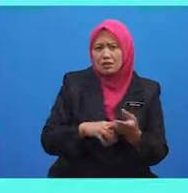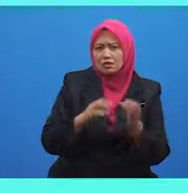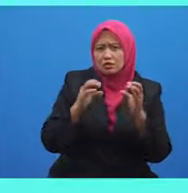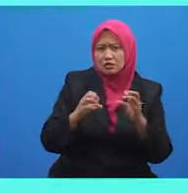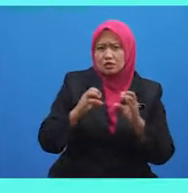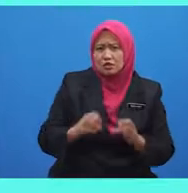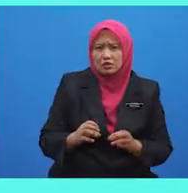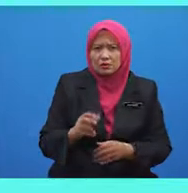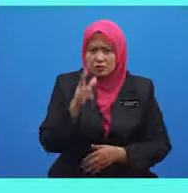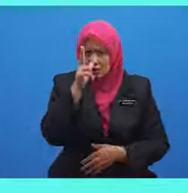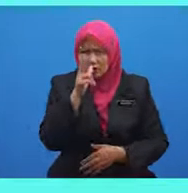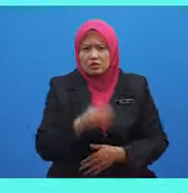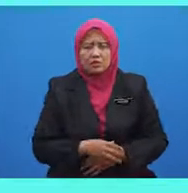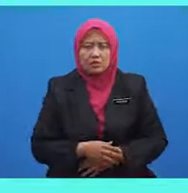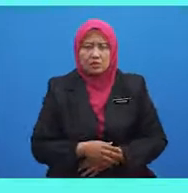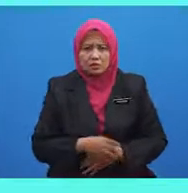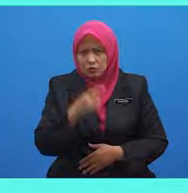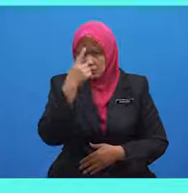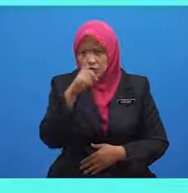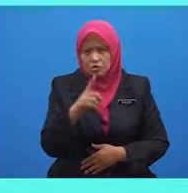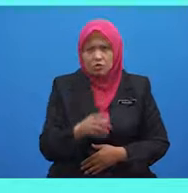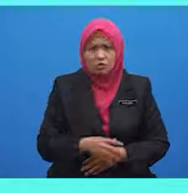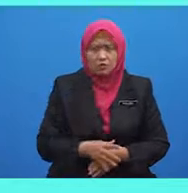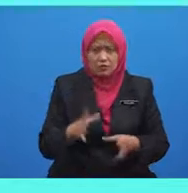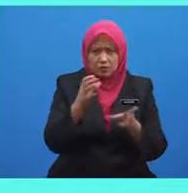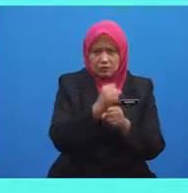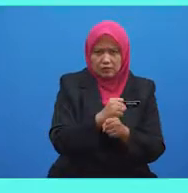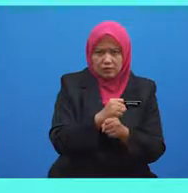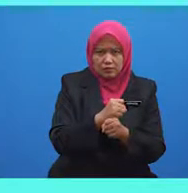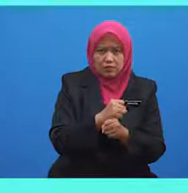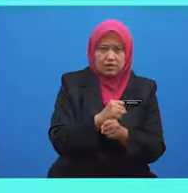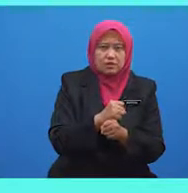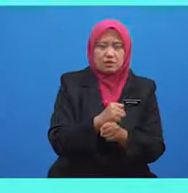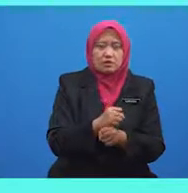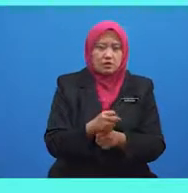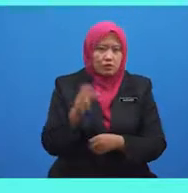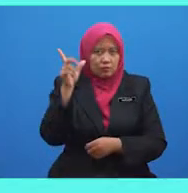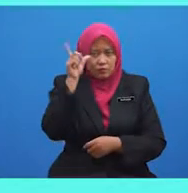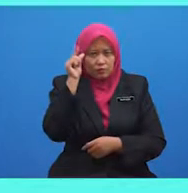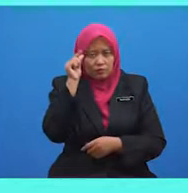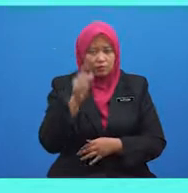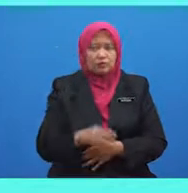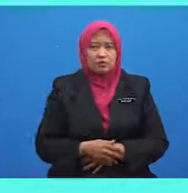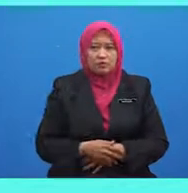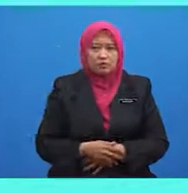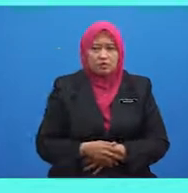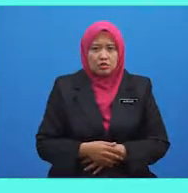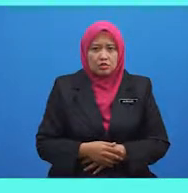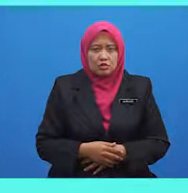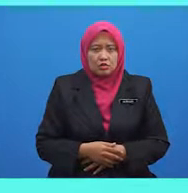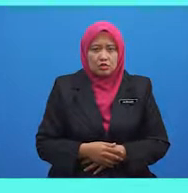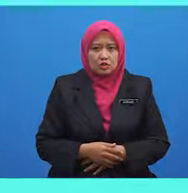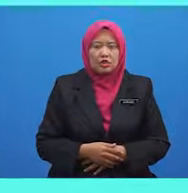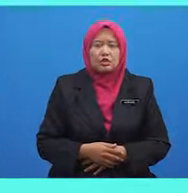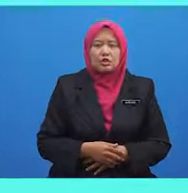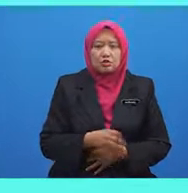Kepimpinan Kesultanan Melayu Melaka melaksanakan pelbagai strategi bagi mempertahankan maruah dan